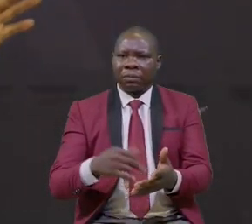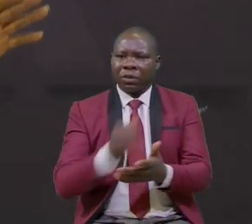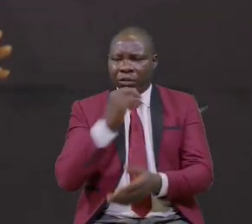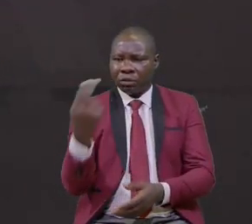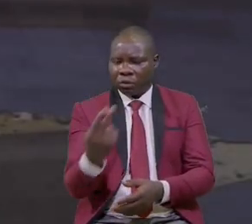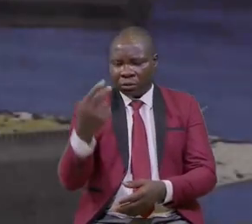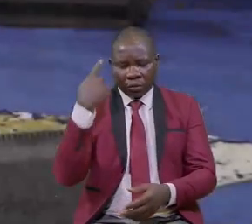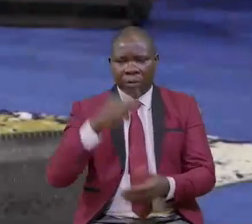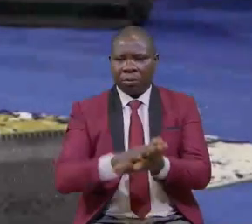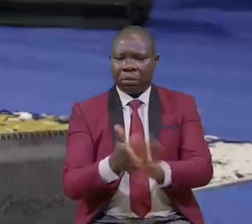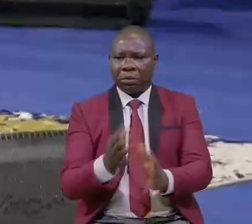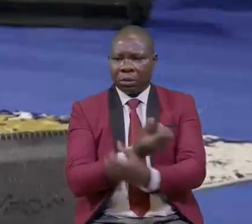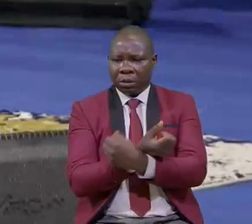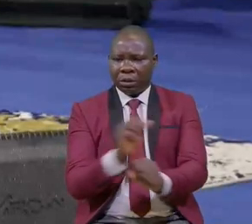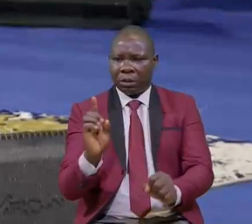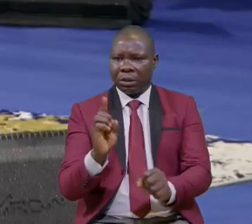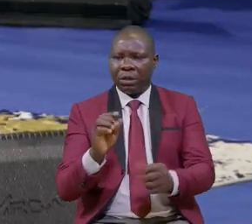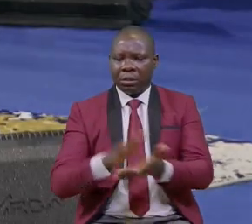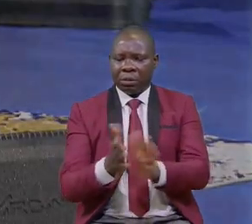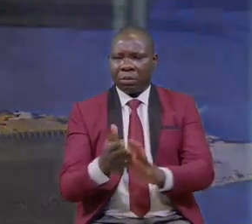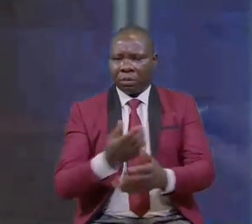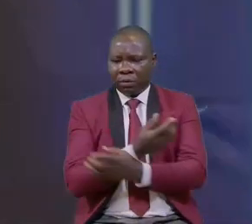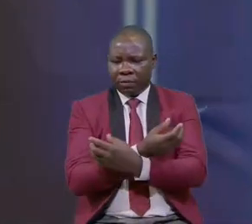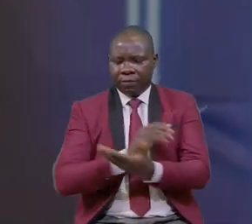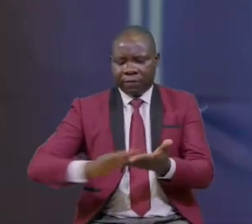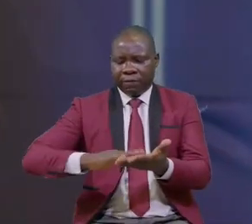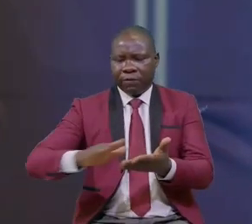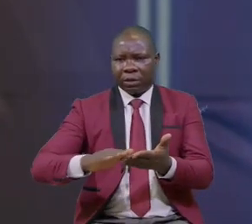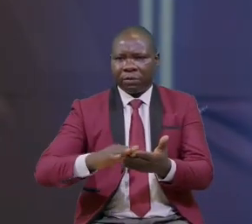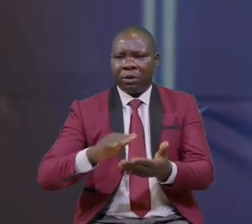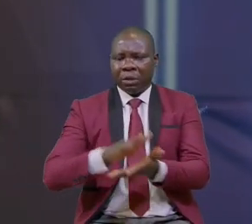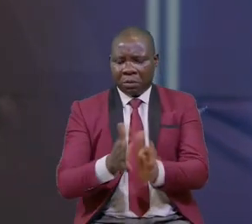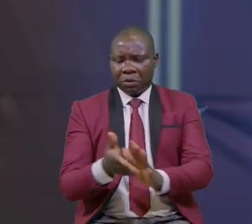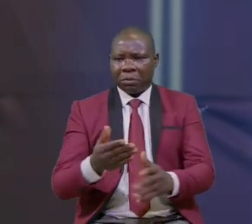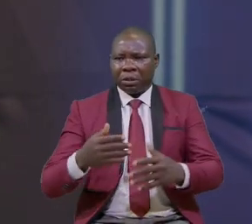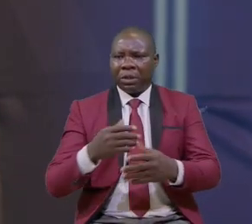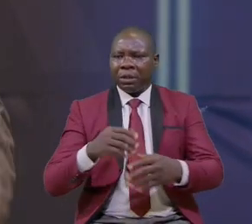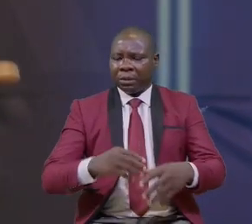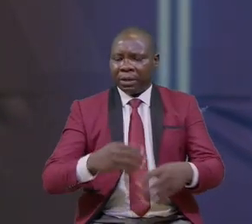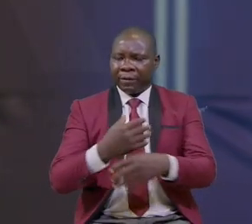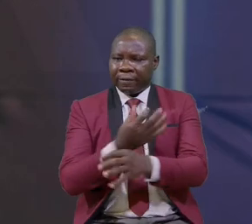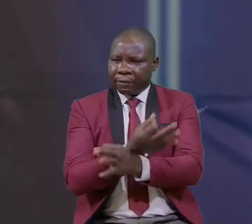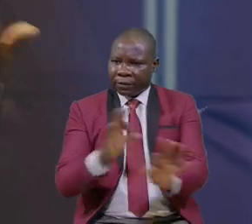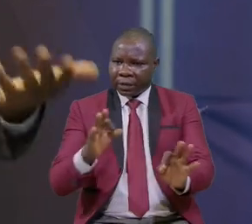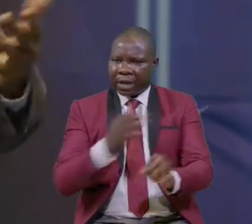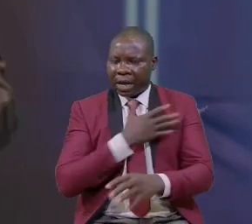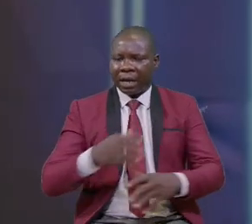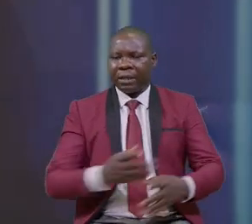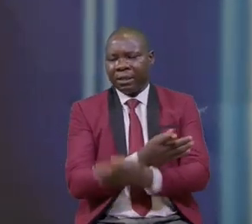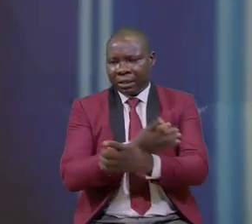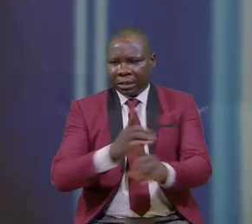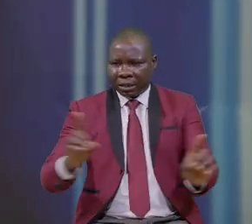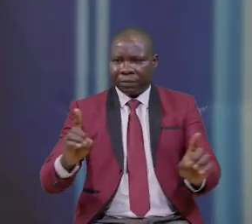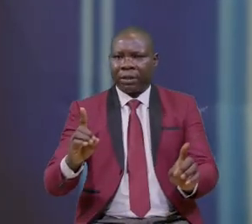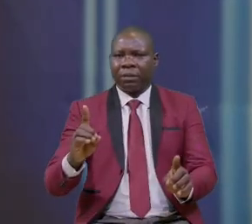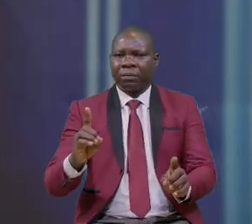pour signifier être sauvé, être pardonné, être affranchi et être guéri et délivré. Ainsi donc,